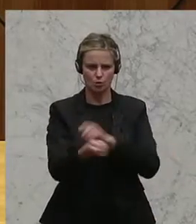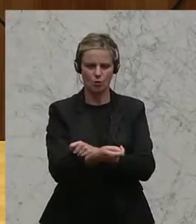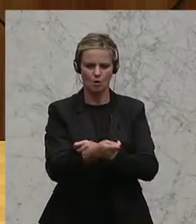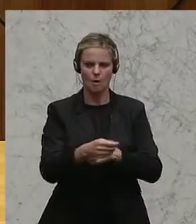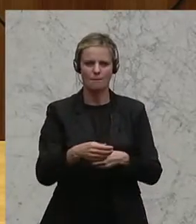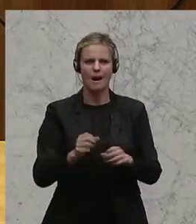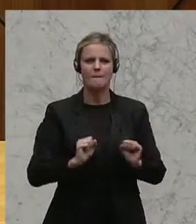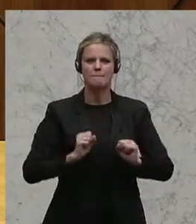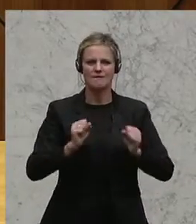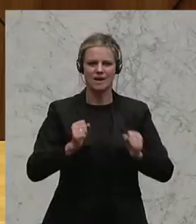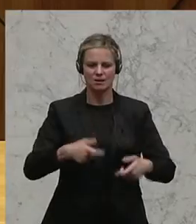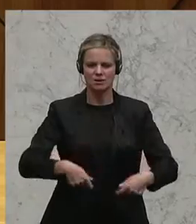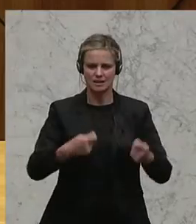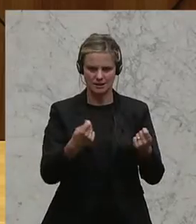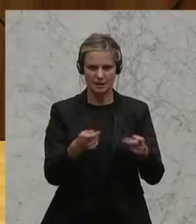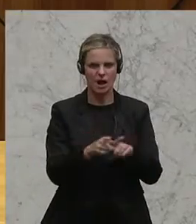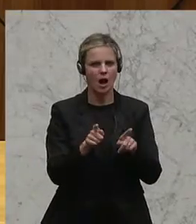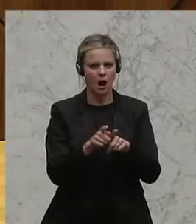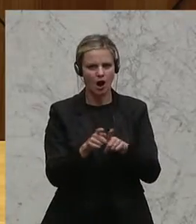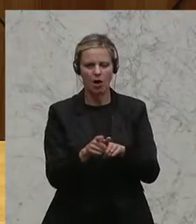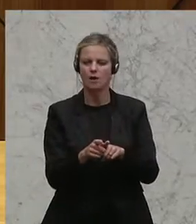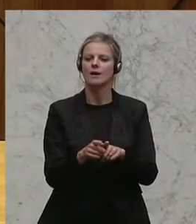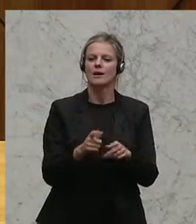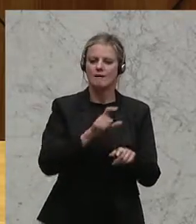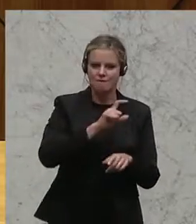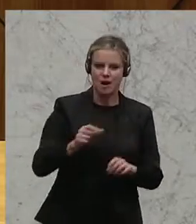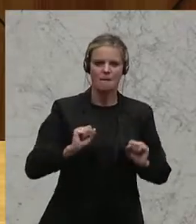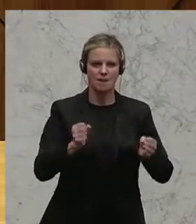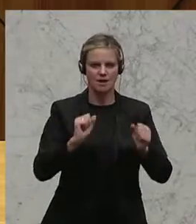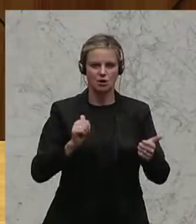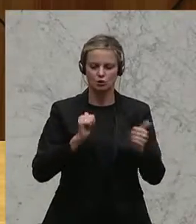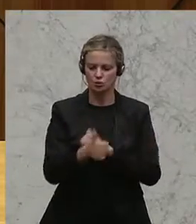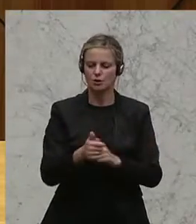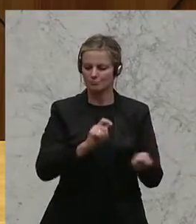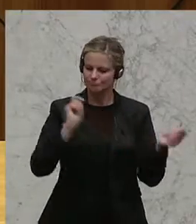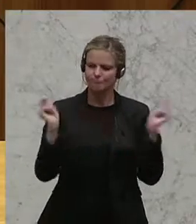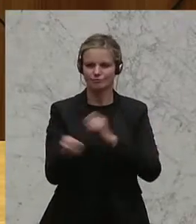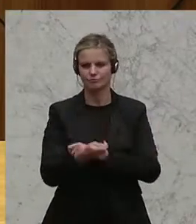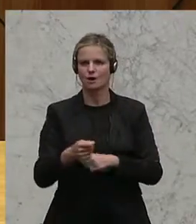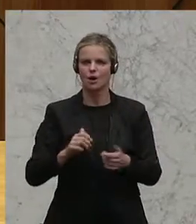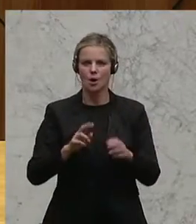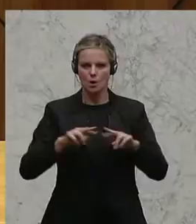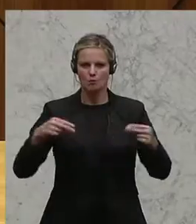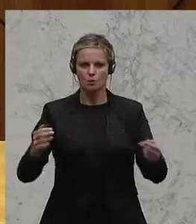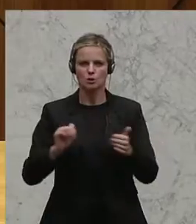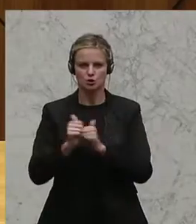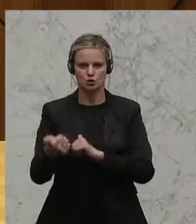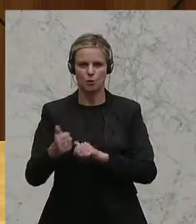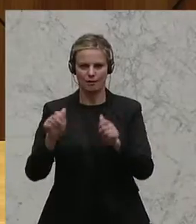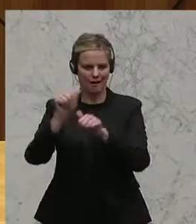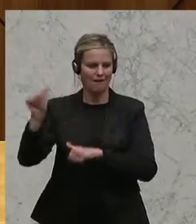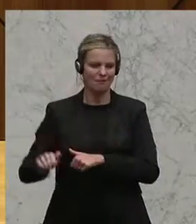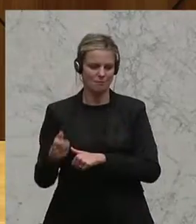den Bewegungserzieher. Eine Änderung in der Ausbildung in Fachbewegung und Sport an den Bundessportakademien. Und